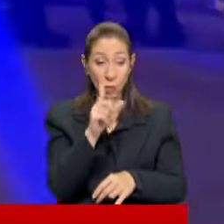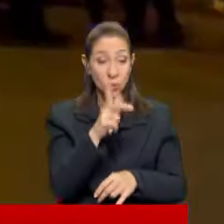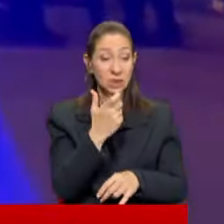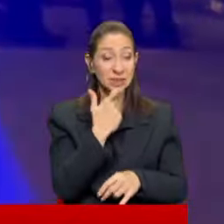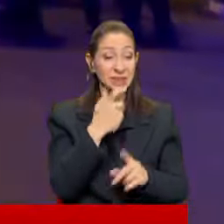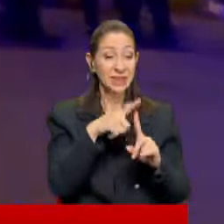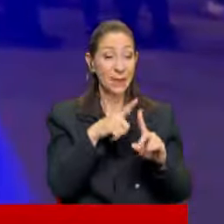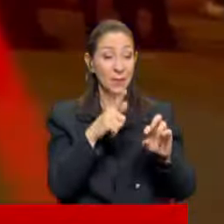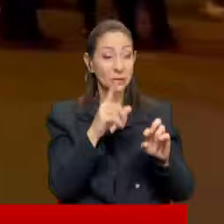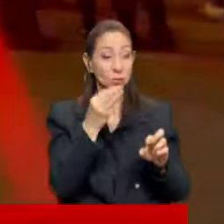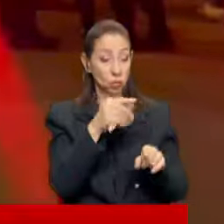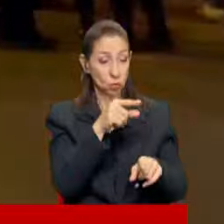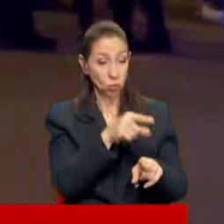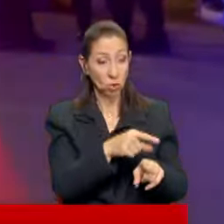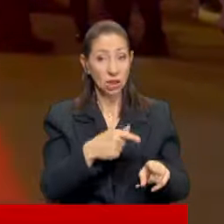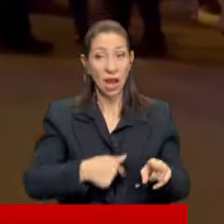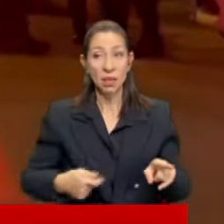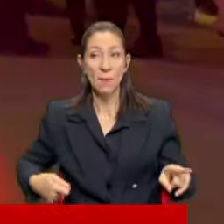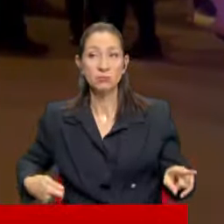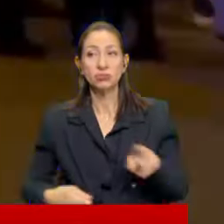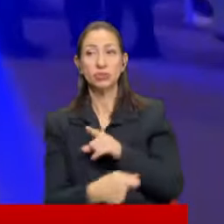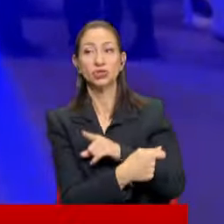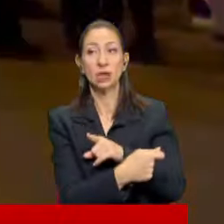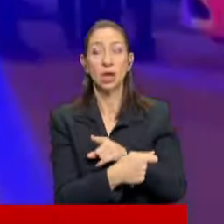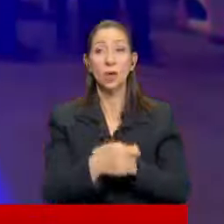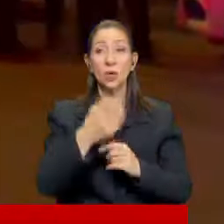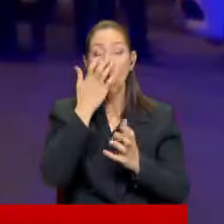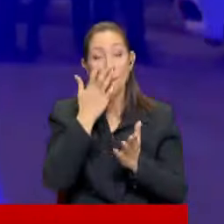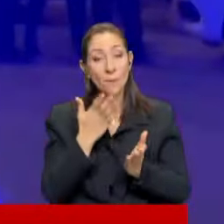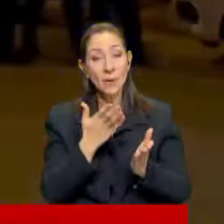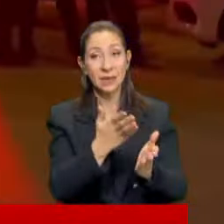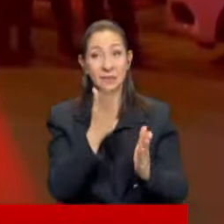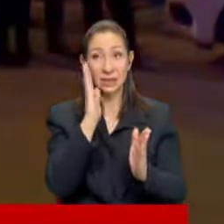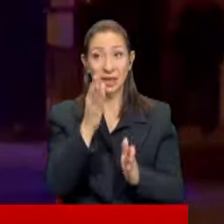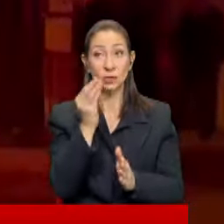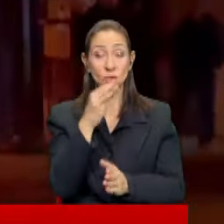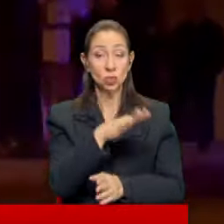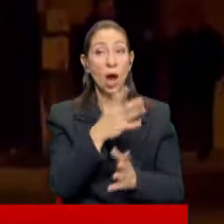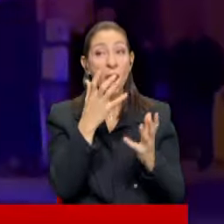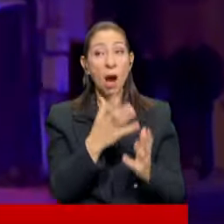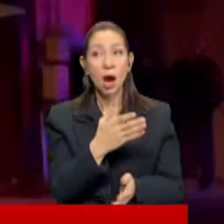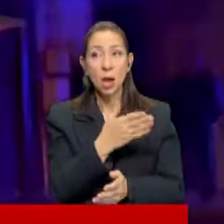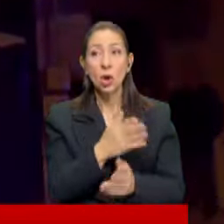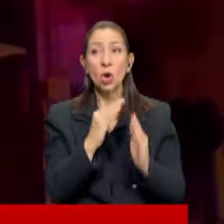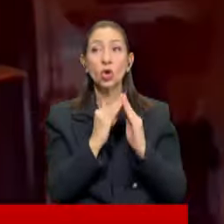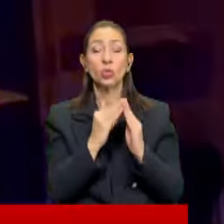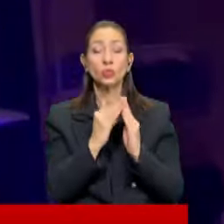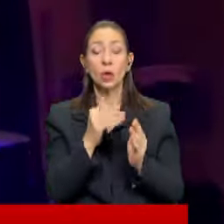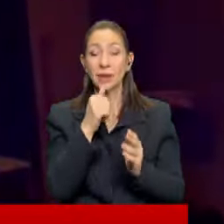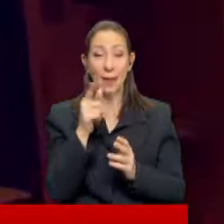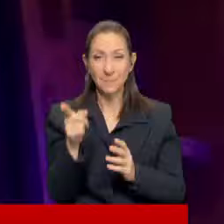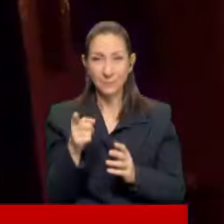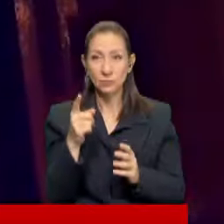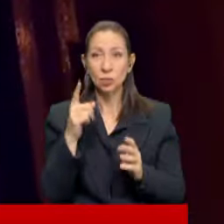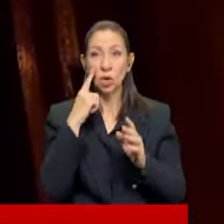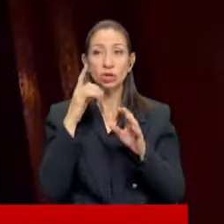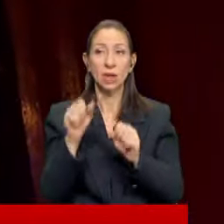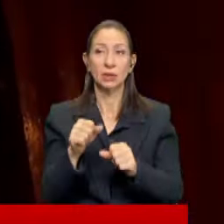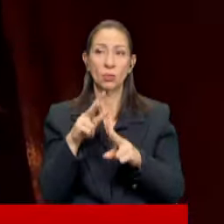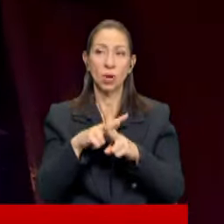yaşındaki TP isimli çocuğu karnından bıçakladı. Yoğun bakım servisine alınan çocuğun durumu ağır. Komşu Yunus E gözaltında.